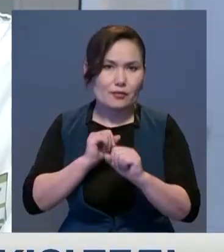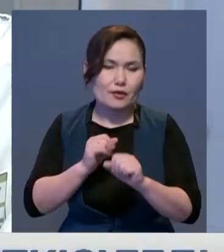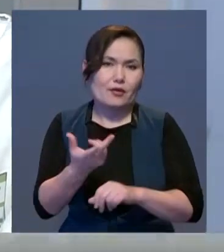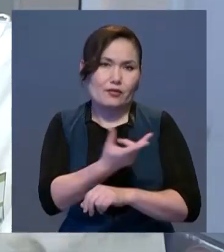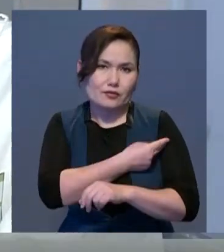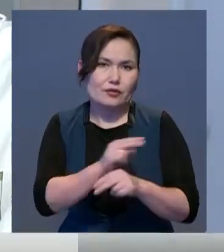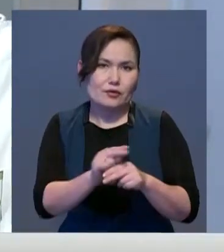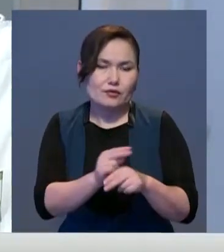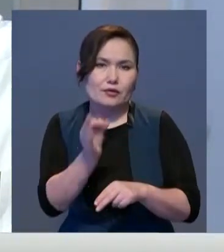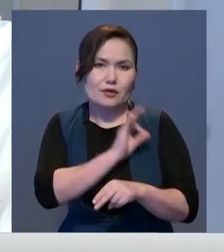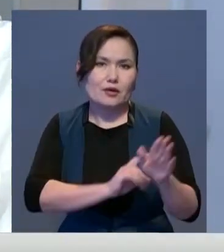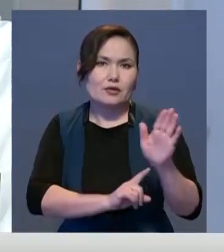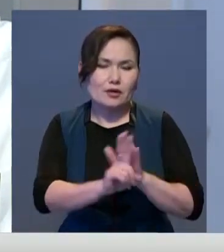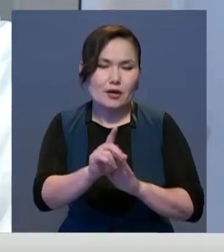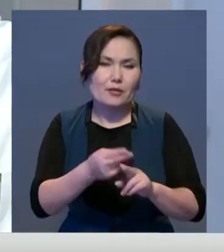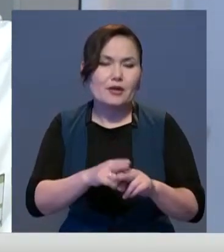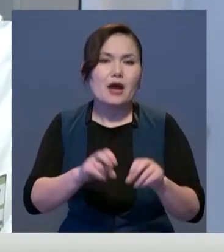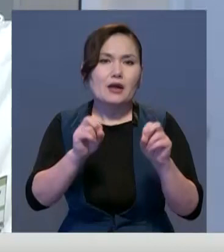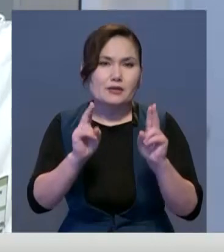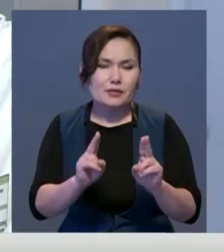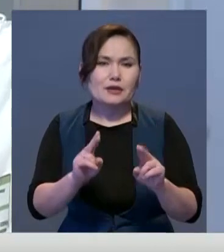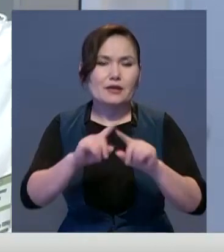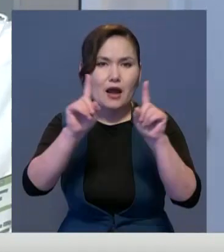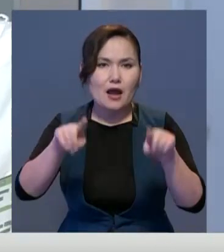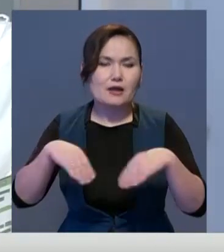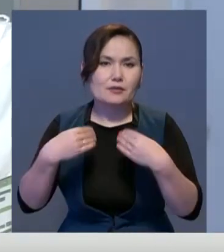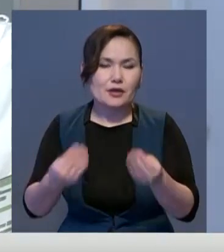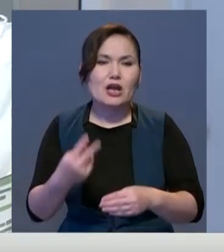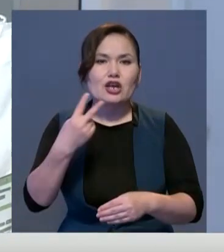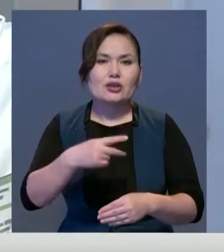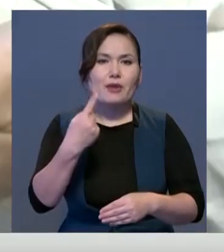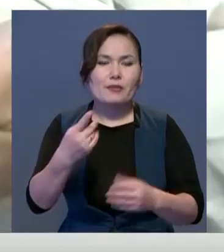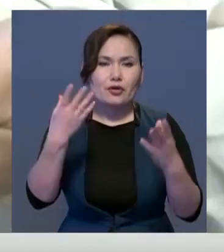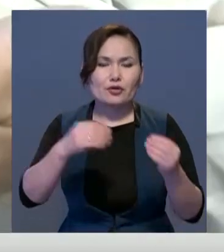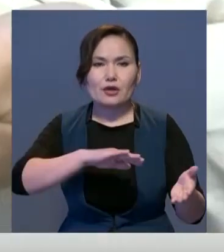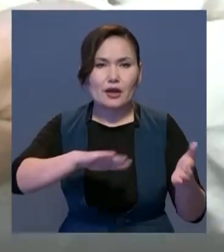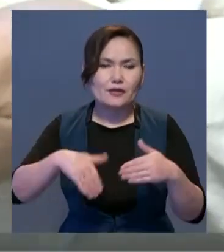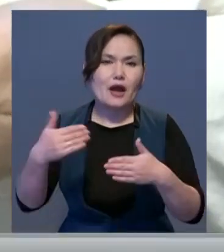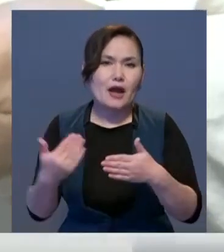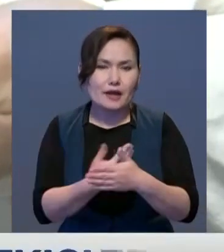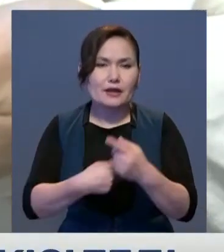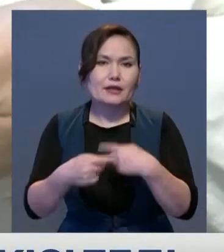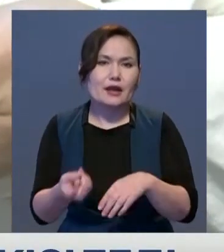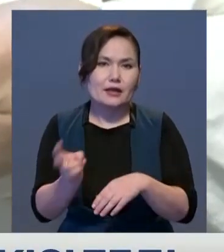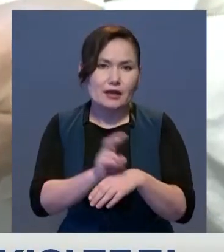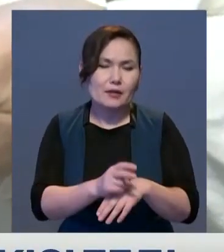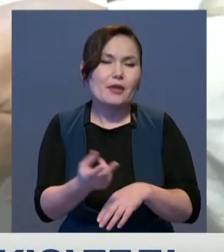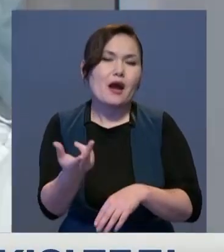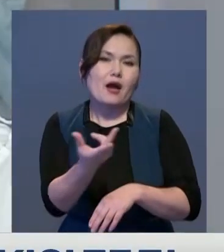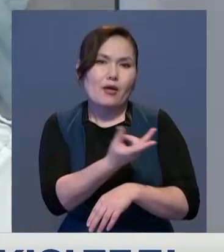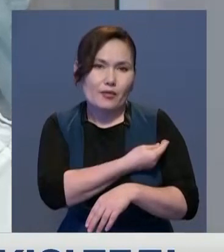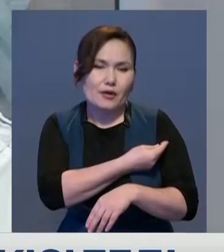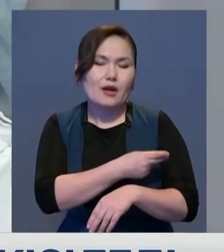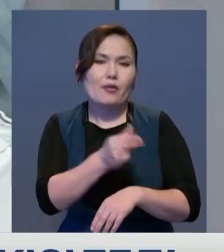ұстатты. Онда қалған дозаны қашан салдыратыным жазылған. Енді 21 күннен кейін қайта келемін. Вакцинадан соң ағзаға болуы мүмкін